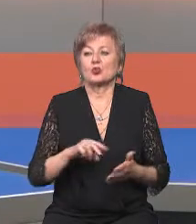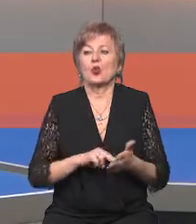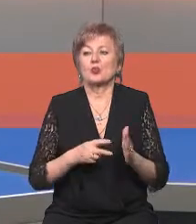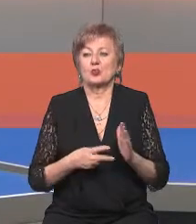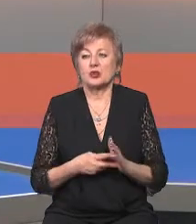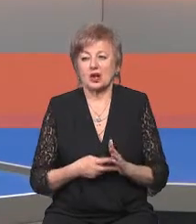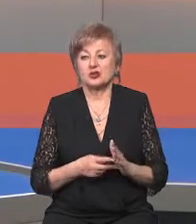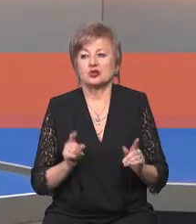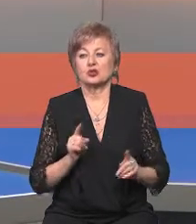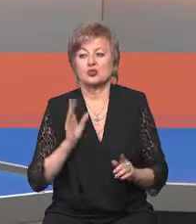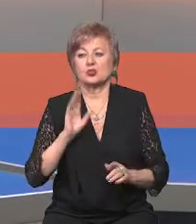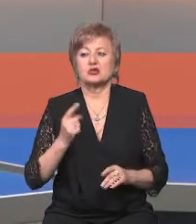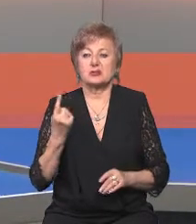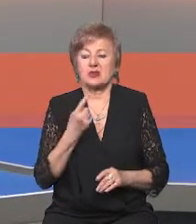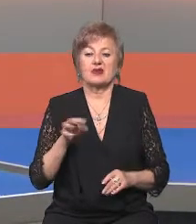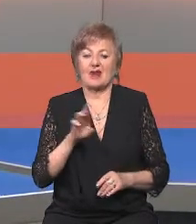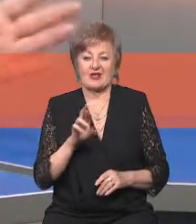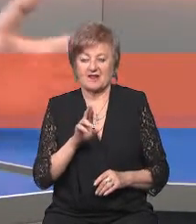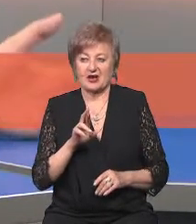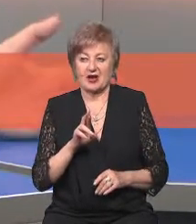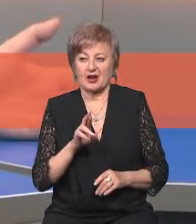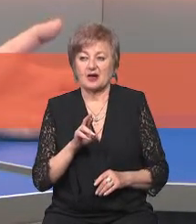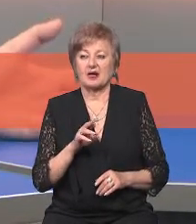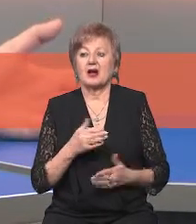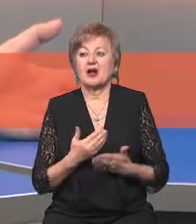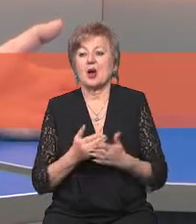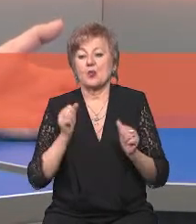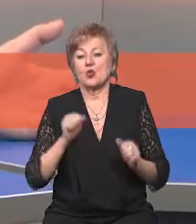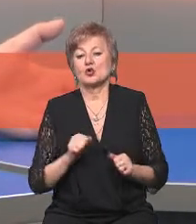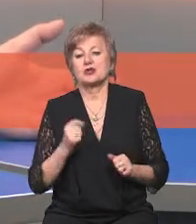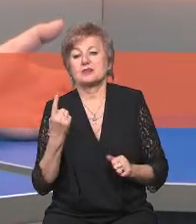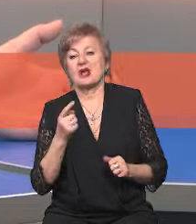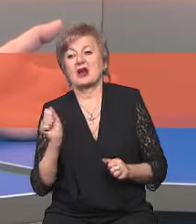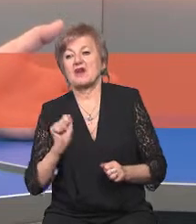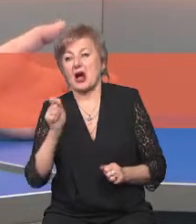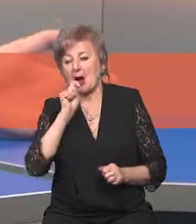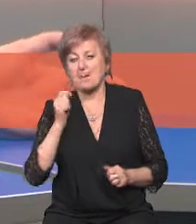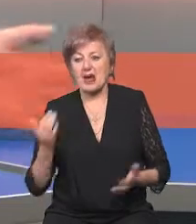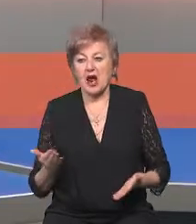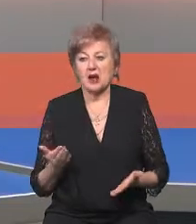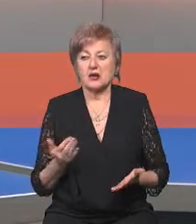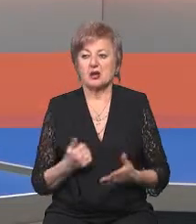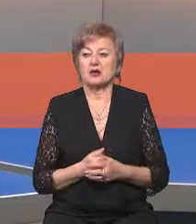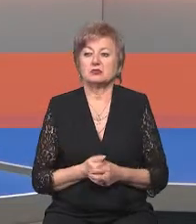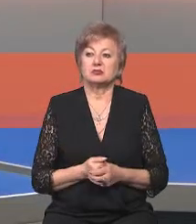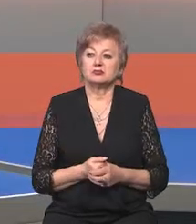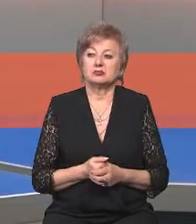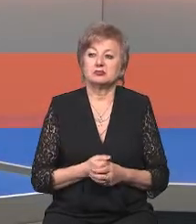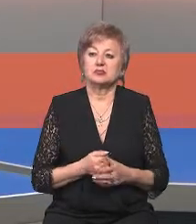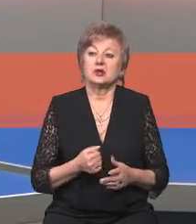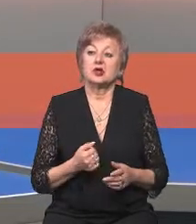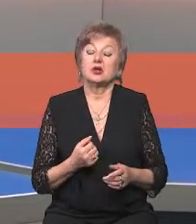повинні будемо почати з 1 січня, а плануємо зараз починати з 1 квітня в зв'язку з неготовністю багатьох закладів до